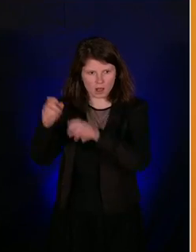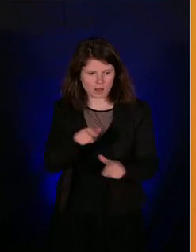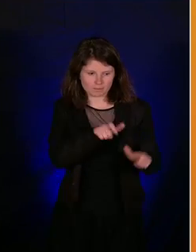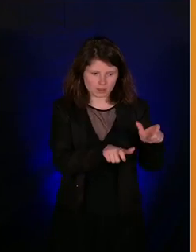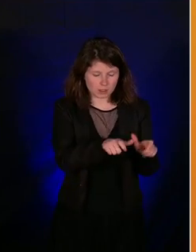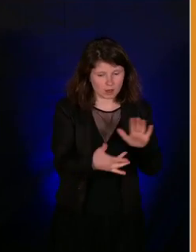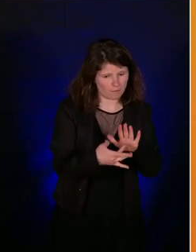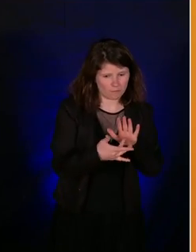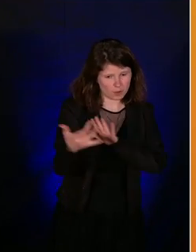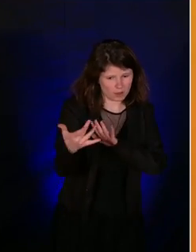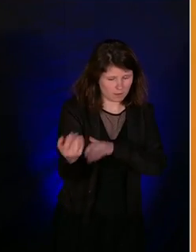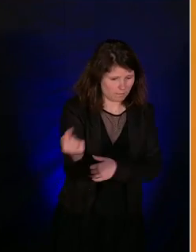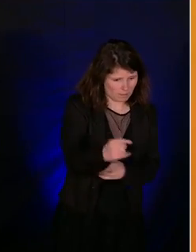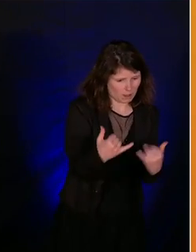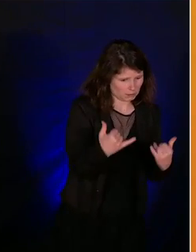ici est